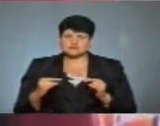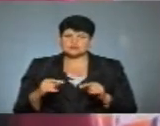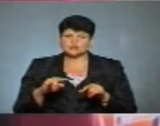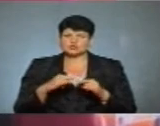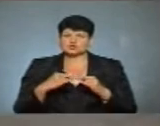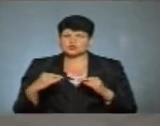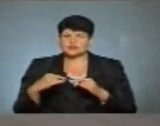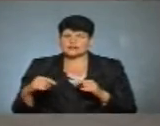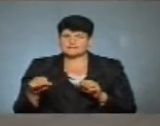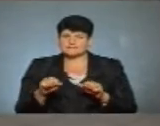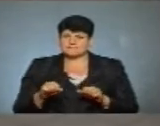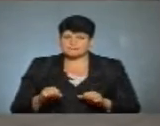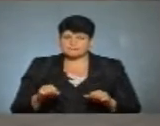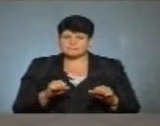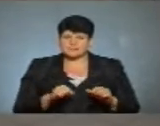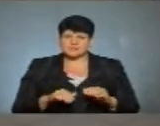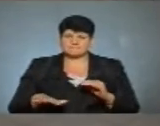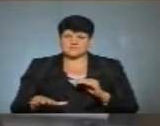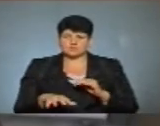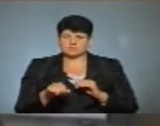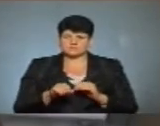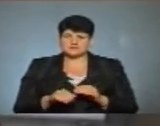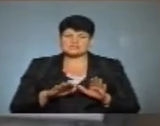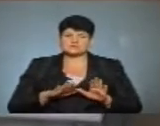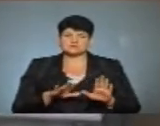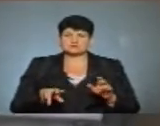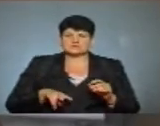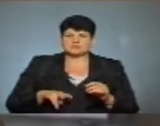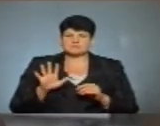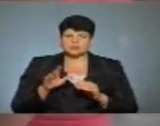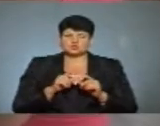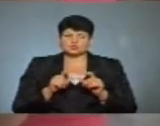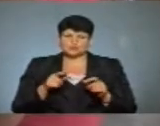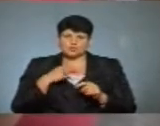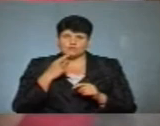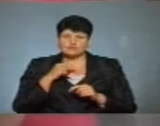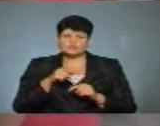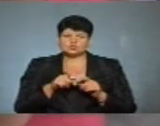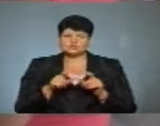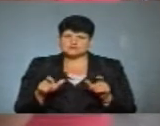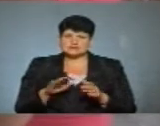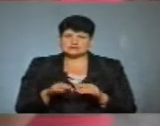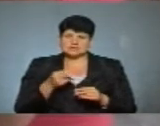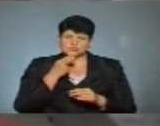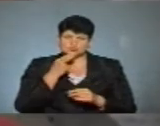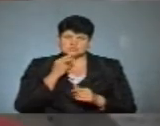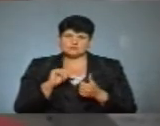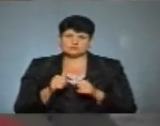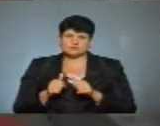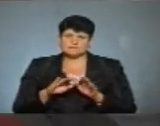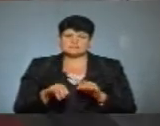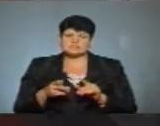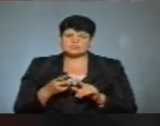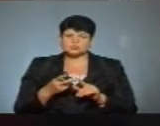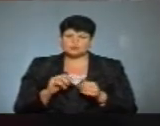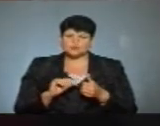підлога миється. Заступниця директора 5-ї школи Ольга Шмир каже, у їхньому закладі діти харчуються позмінно. Після другого